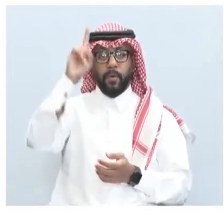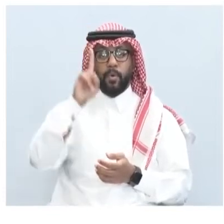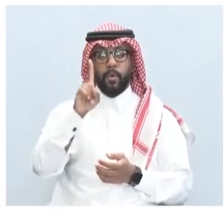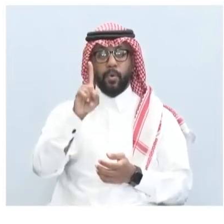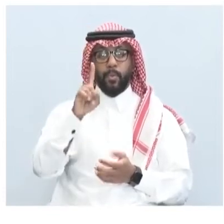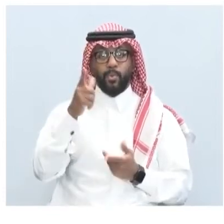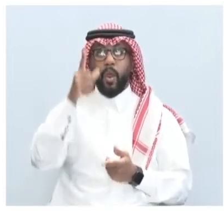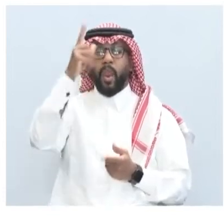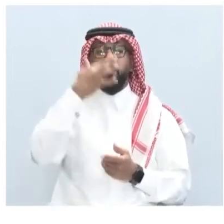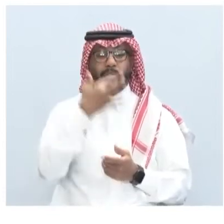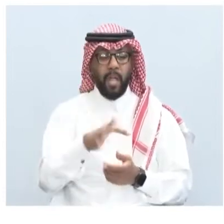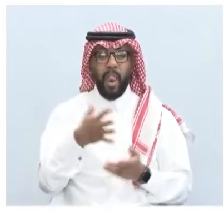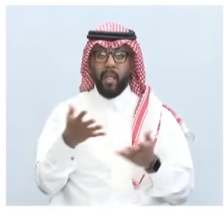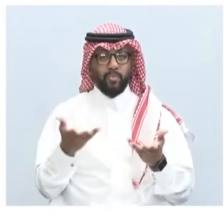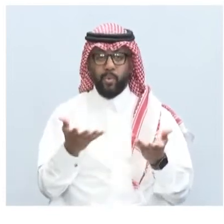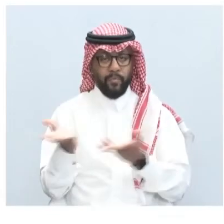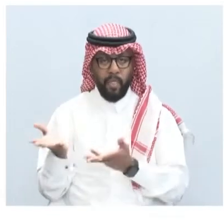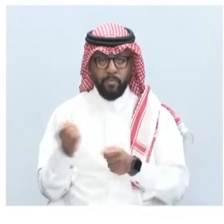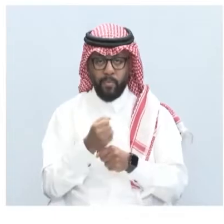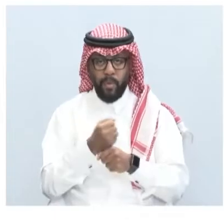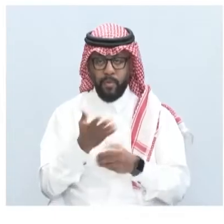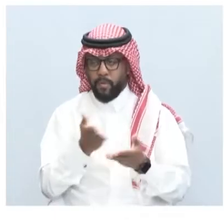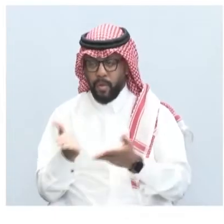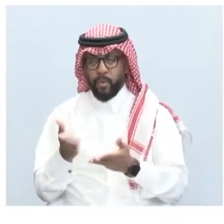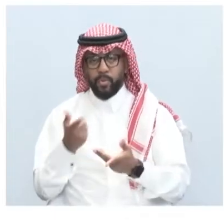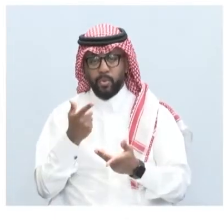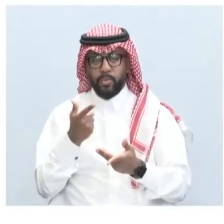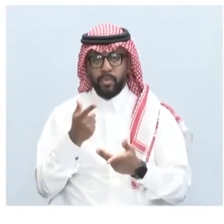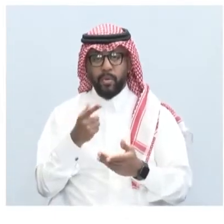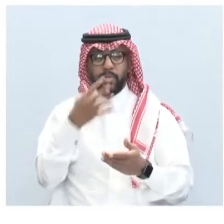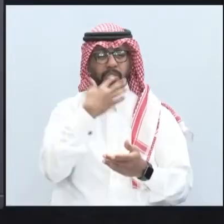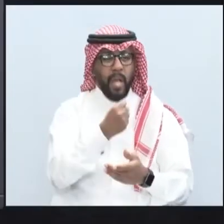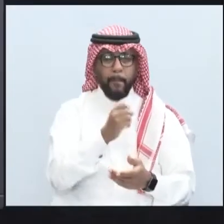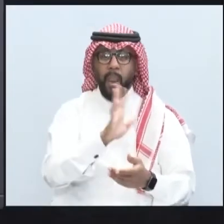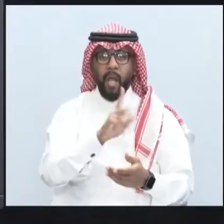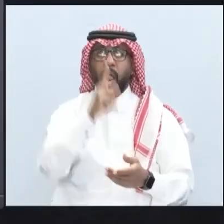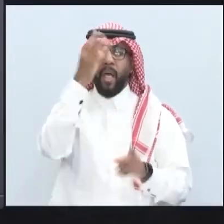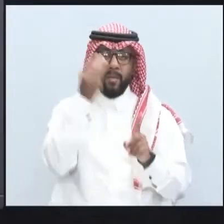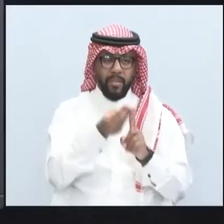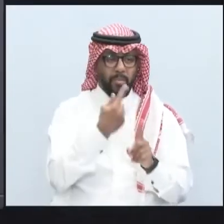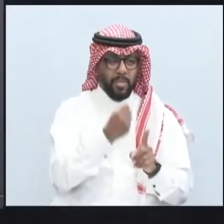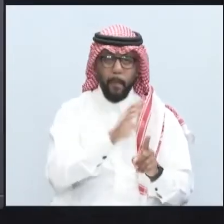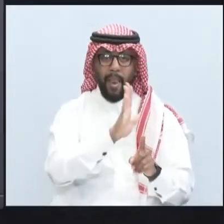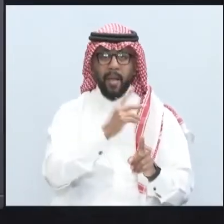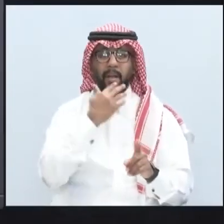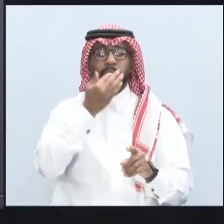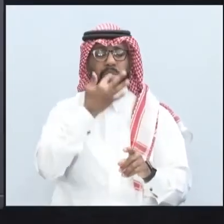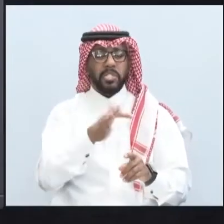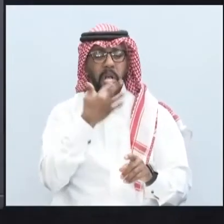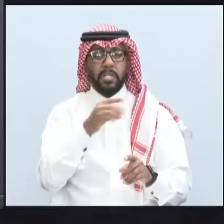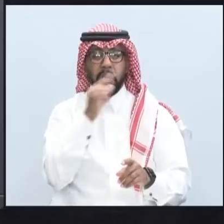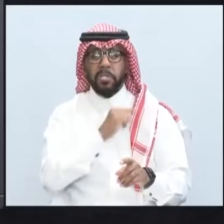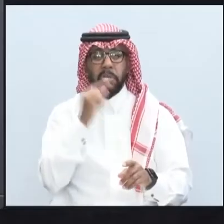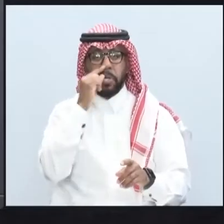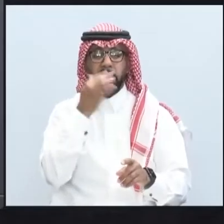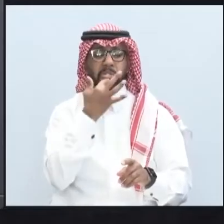ولا يريد بكم العسر فان هذا الدين يا ابناء بارك الله فيكم دين